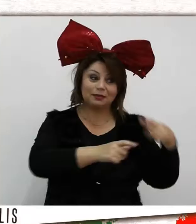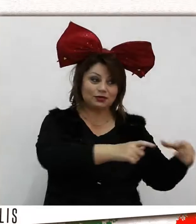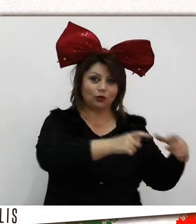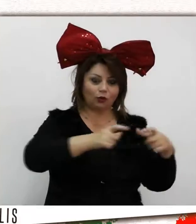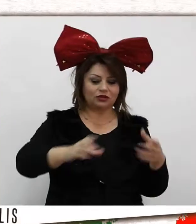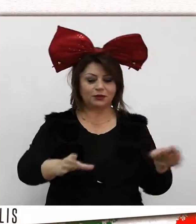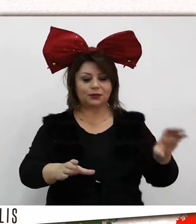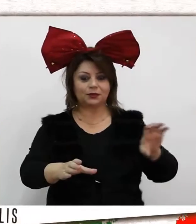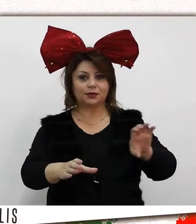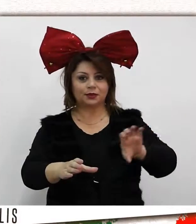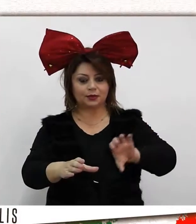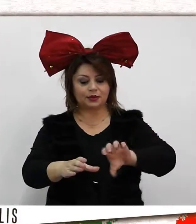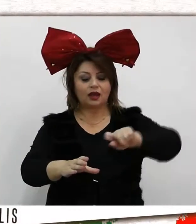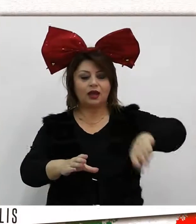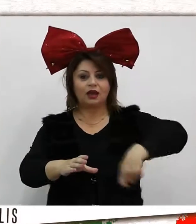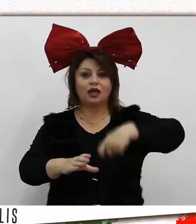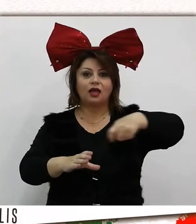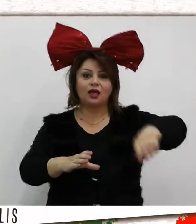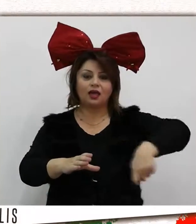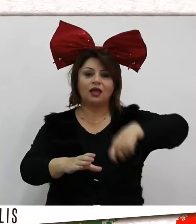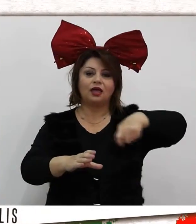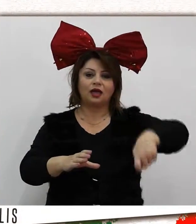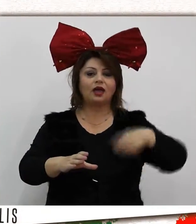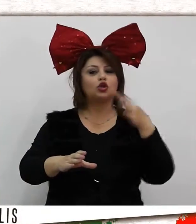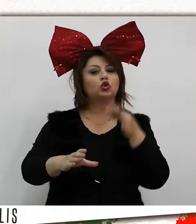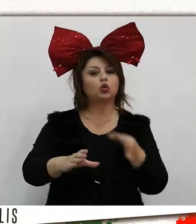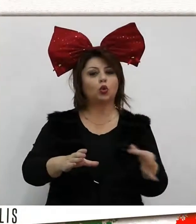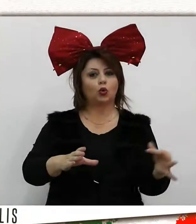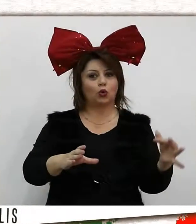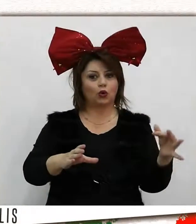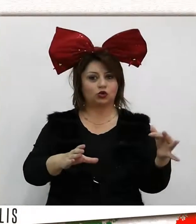tritati, quindi mescolate delicatamente.